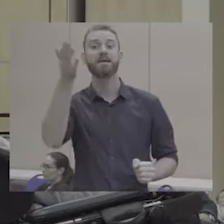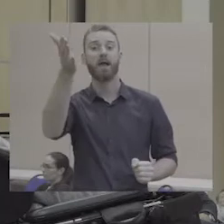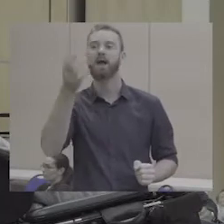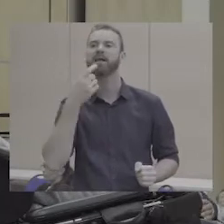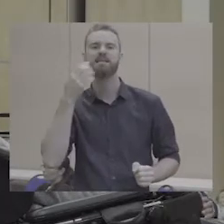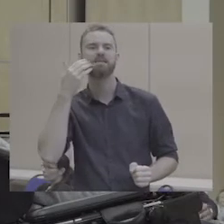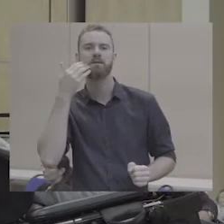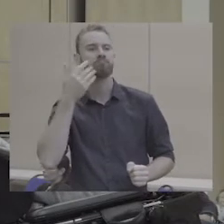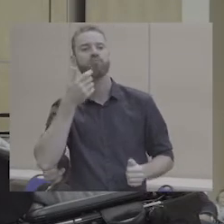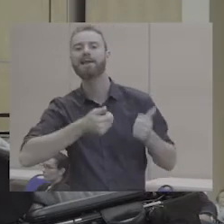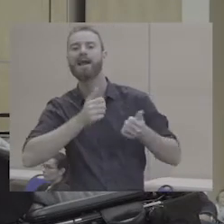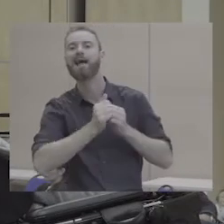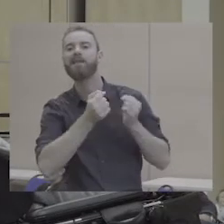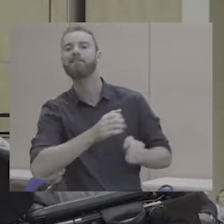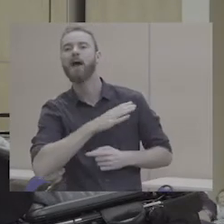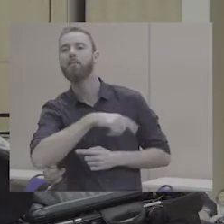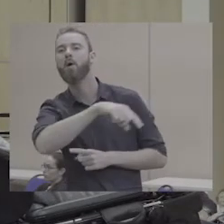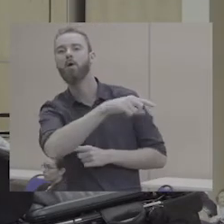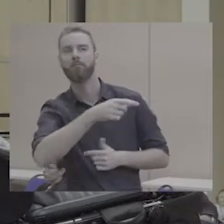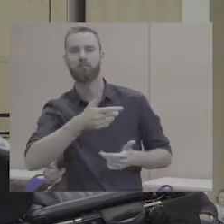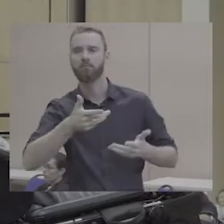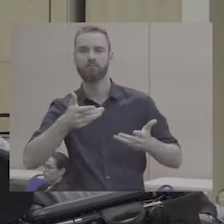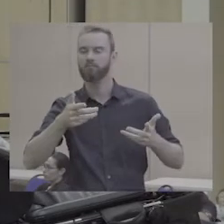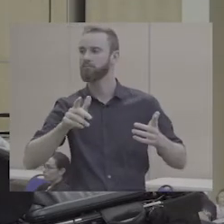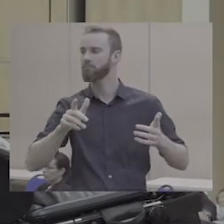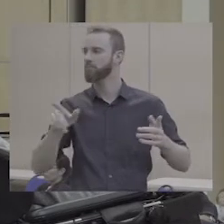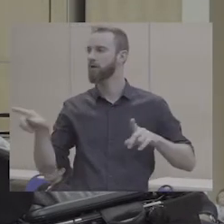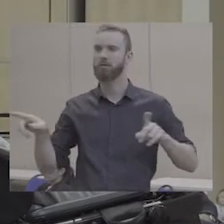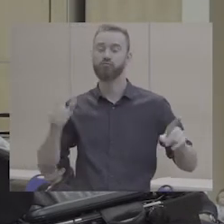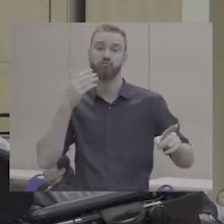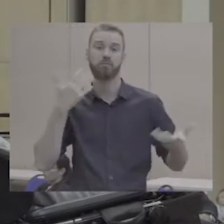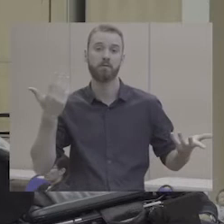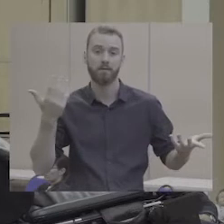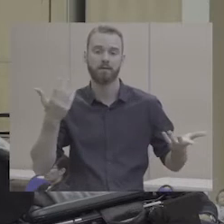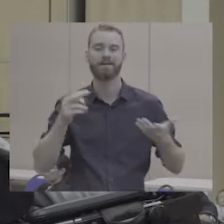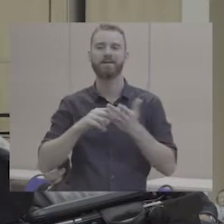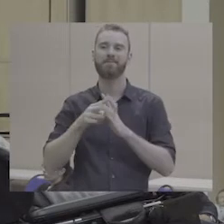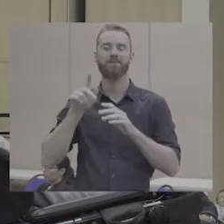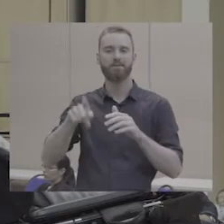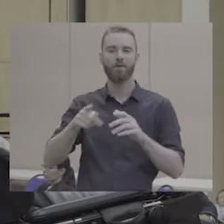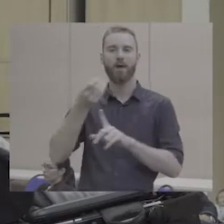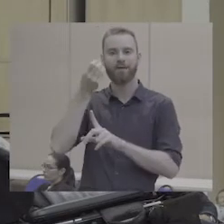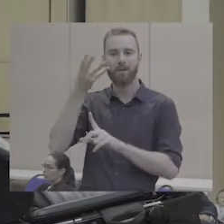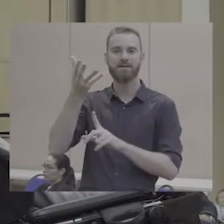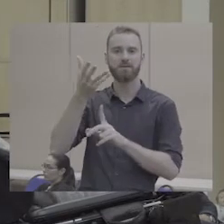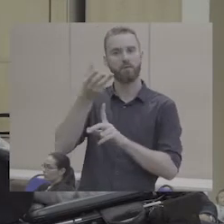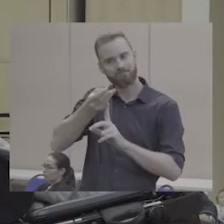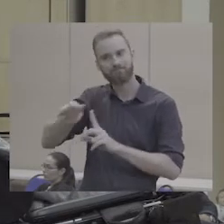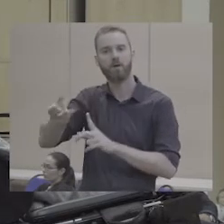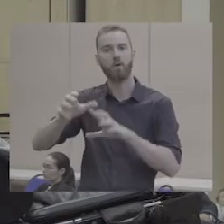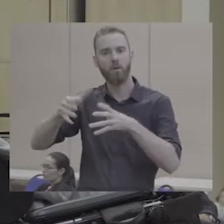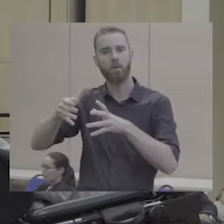qui sont adaptables? Donc, il y a tout un enjeu là. Et s'assurer de cette pérennité-là, donc dans l'information qui est transférée au